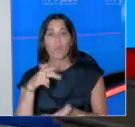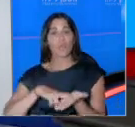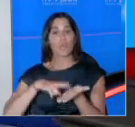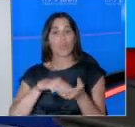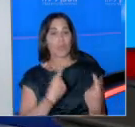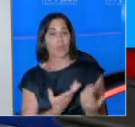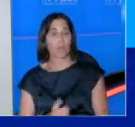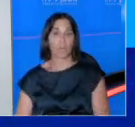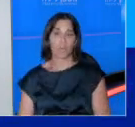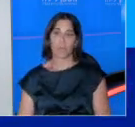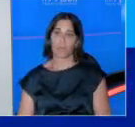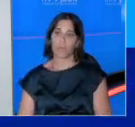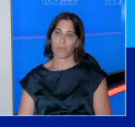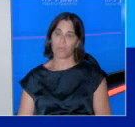זכויות.